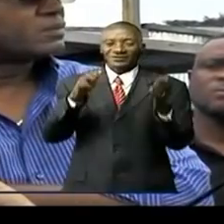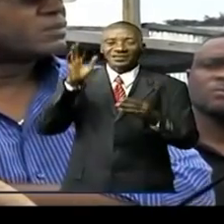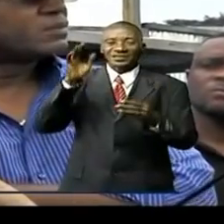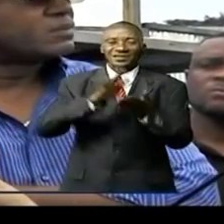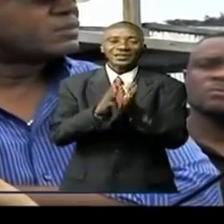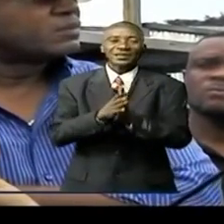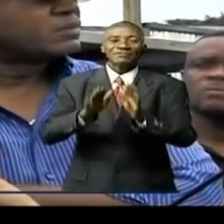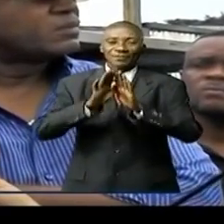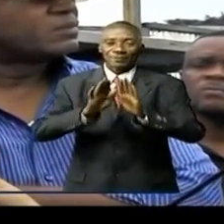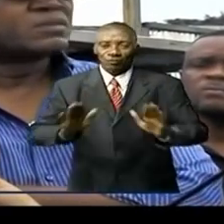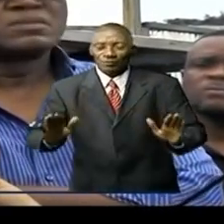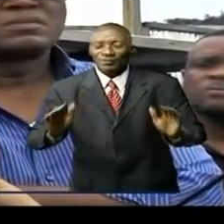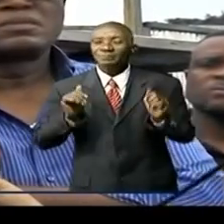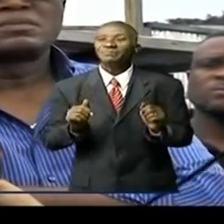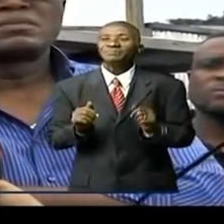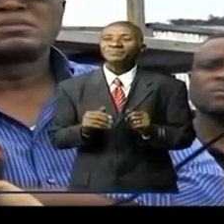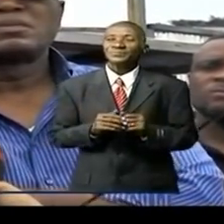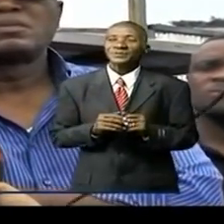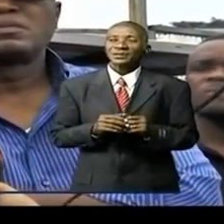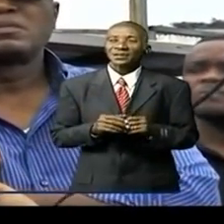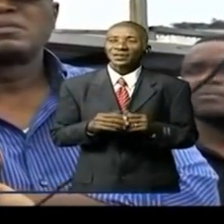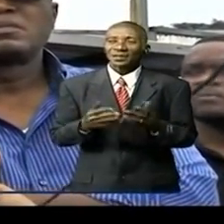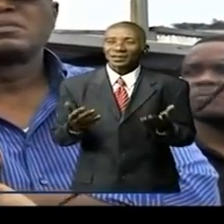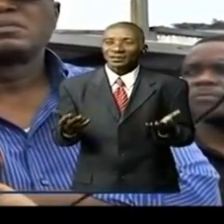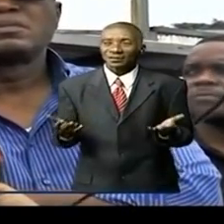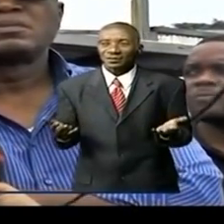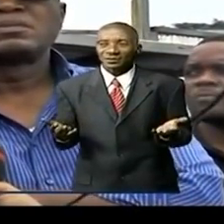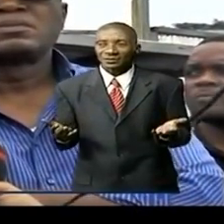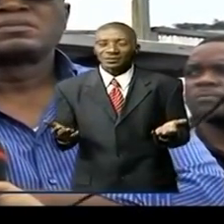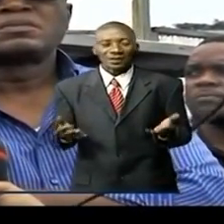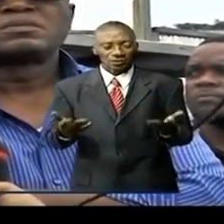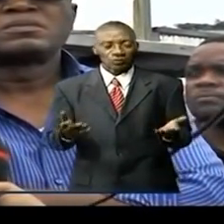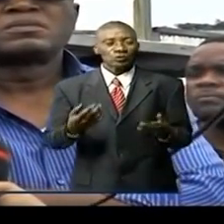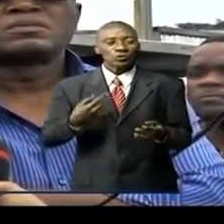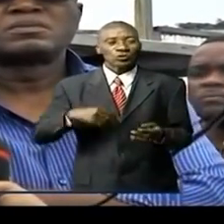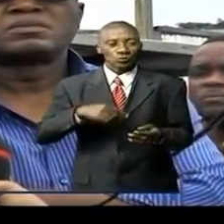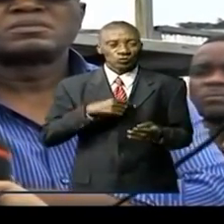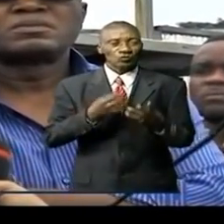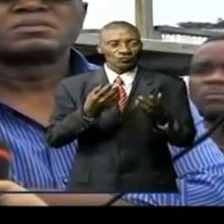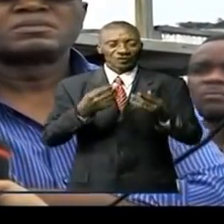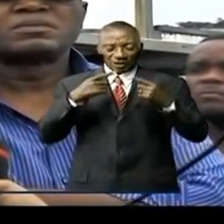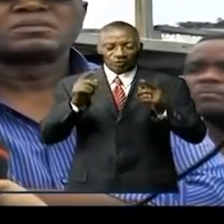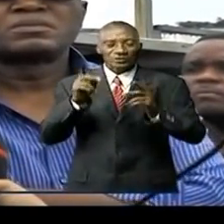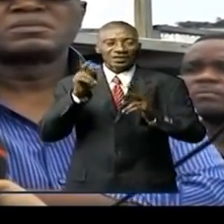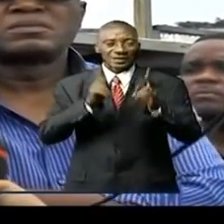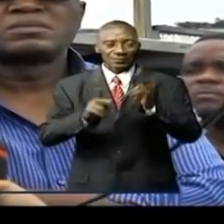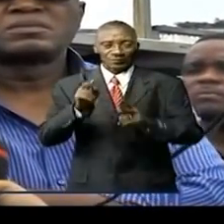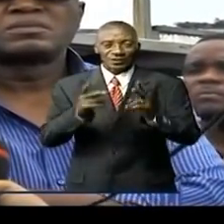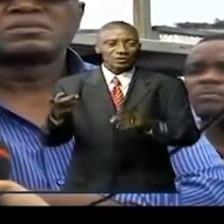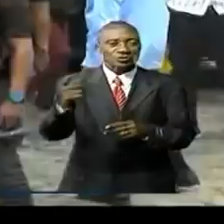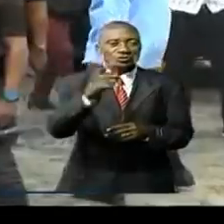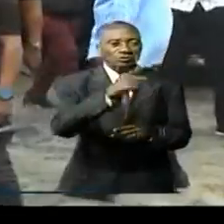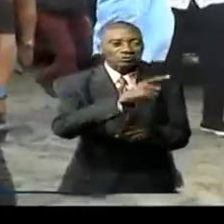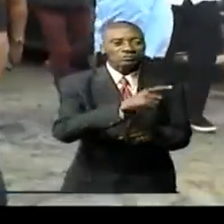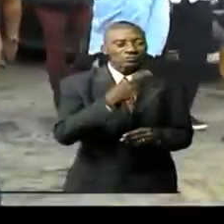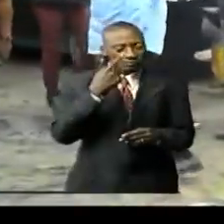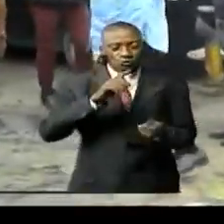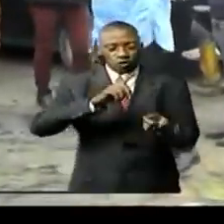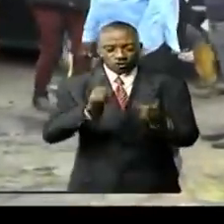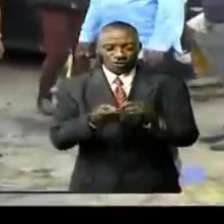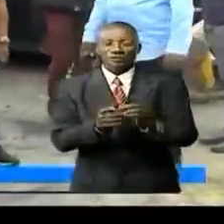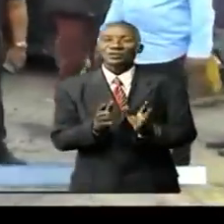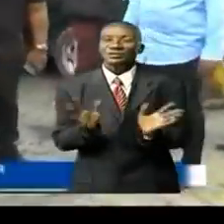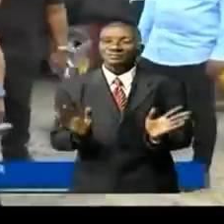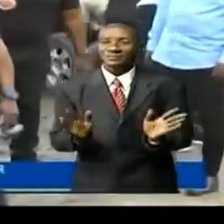faut faire prendre conscience à la population ce besoin qui est pour l'amélioration de leur vie quotidienne. Kinshasa